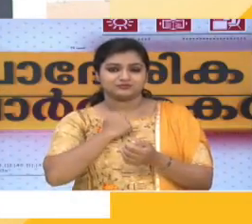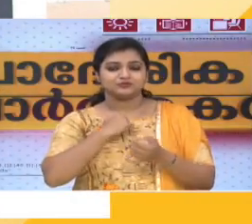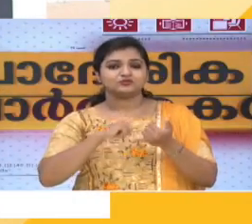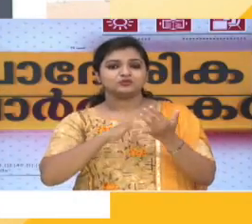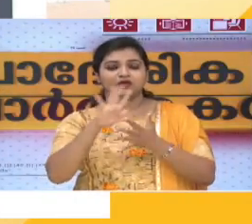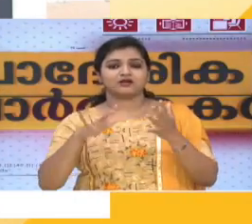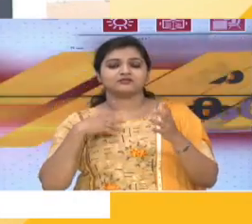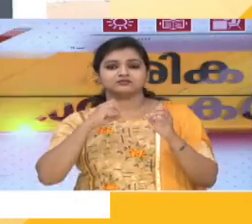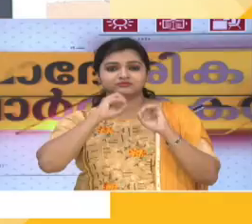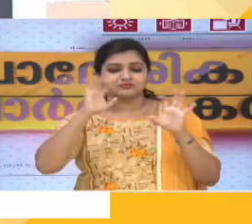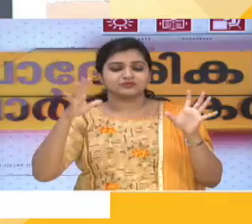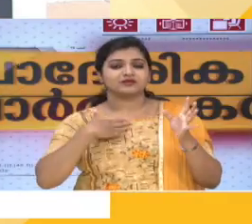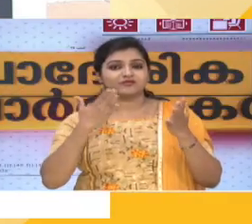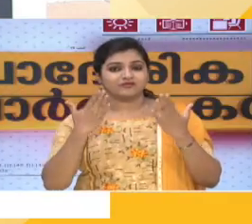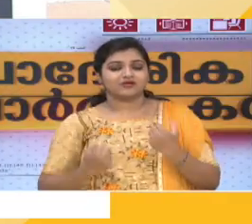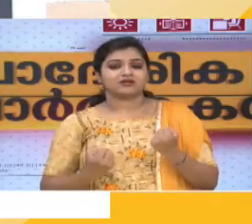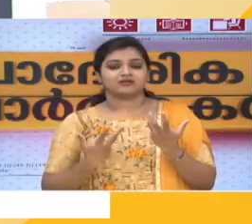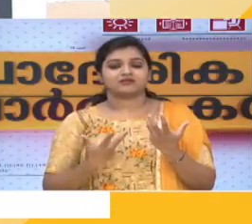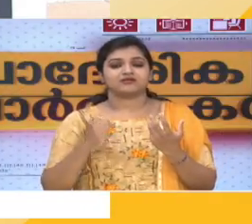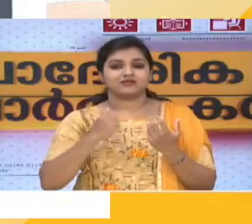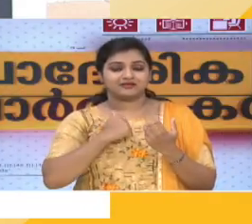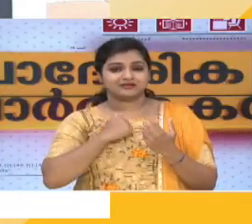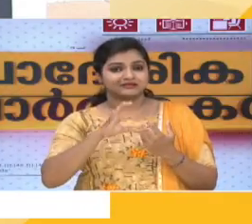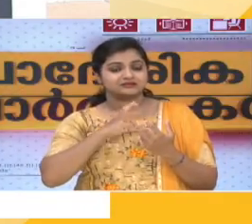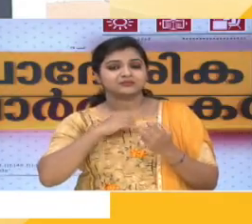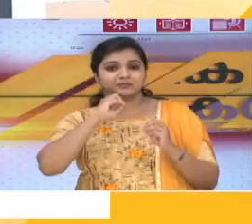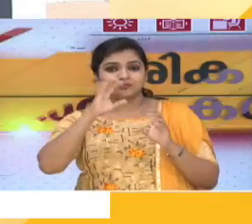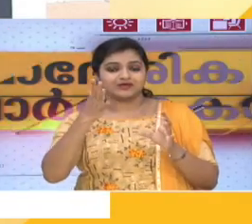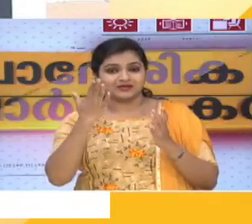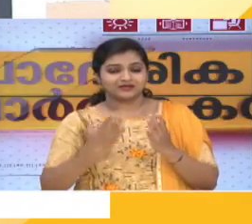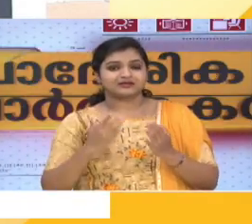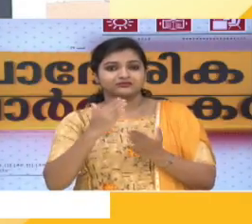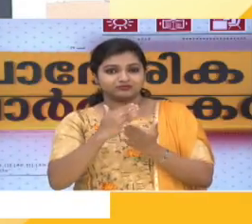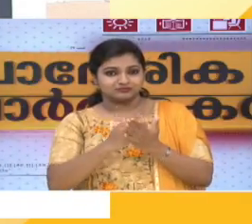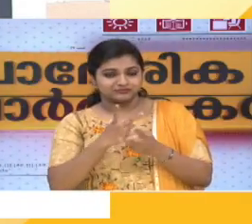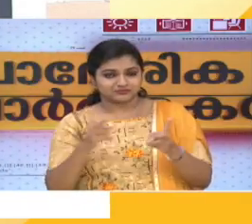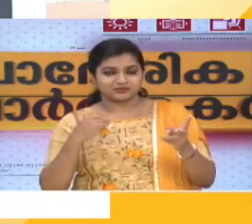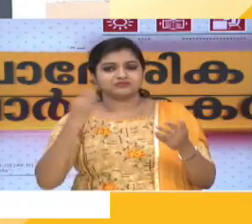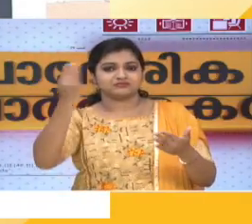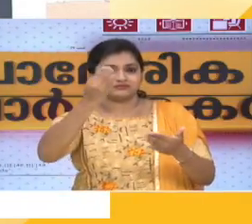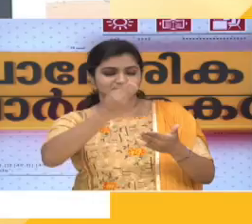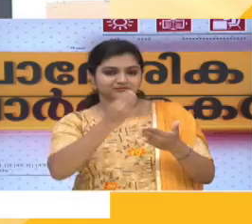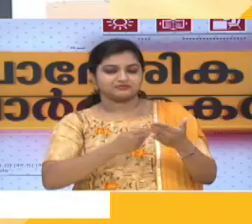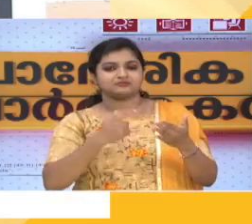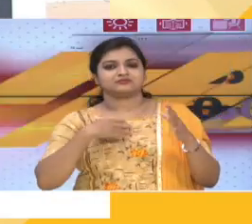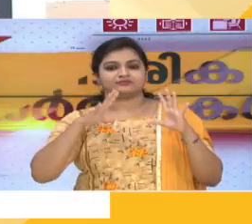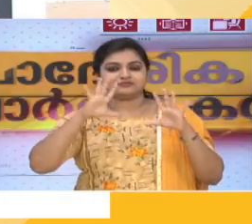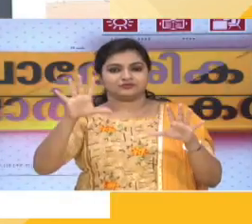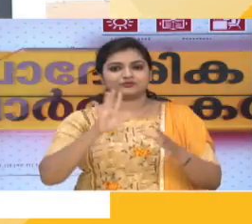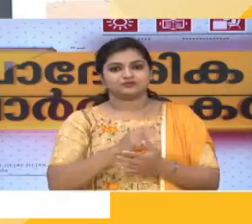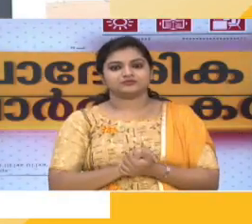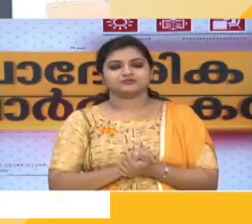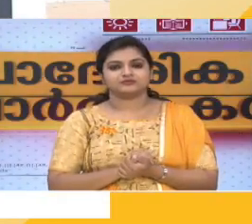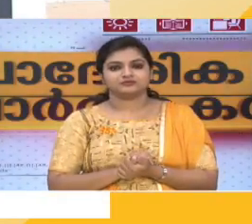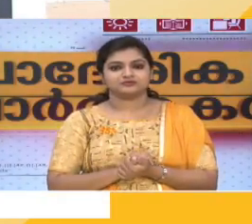താല്പര്യമുള്ള സമൂഹത്തിനോട് ഞാൻ പറയാൻ ആഗ്രഹിക്കുന്ന ചില ആശയങ്ങളെ, ചില വിഷയങ്ങളെ ചിത്രത്തിലൂടെ പ്രതിനിധീകരിക്കുകയാണ് ചെയ്തിട്ടുള്ളത്.